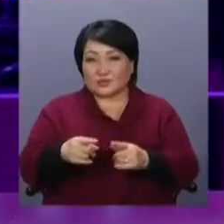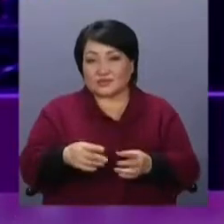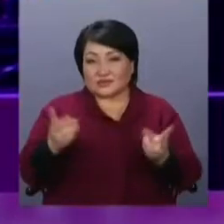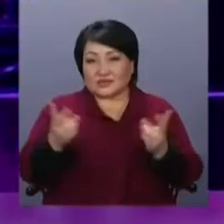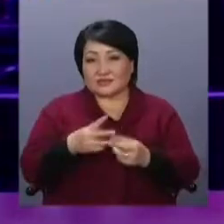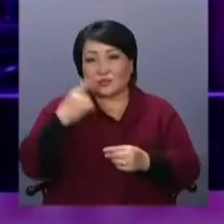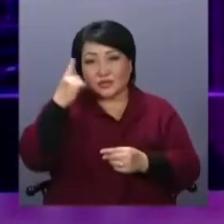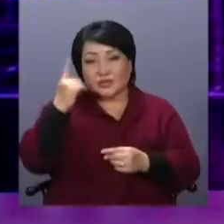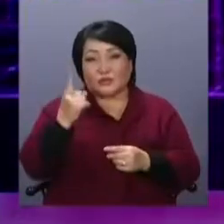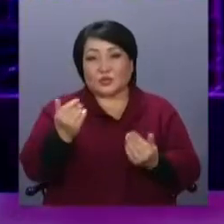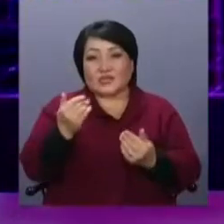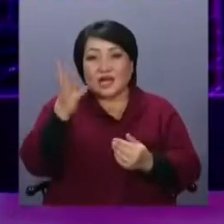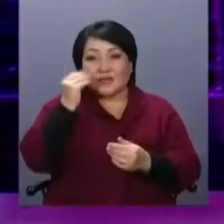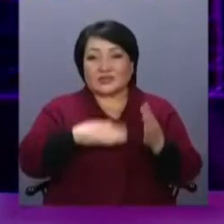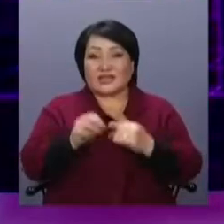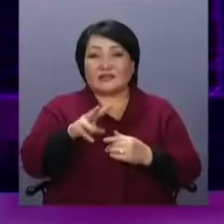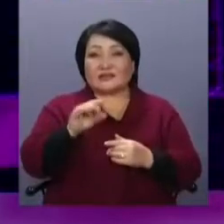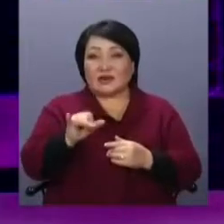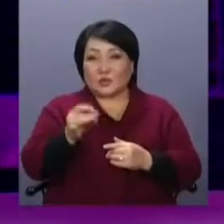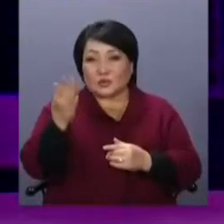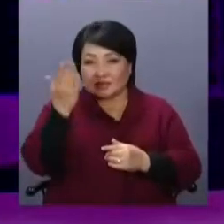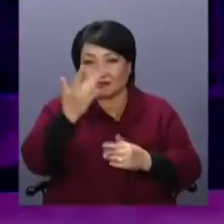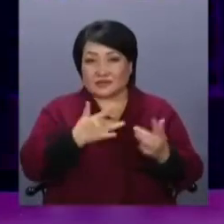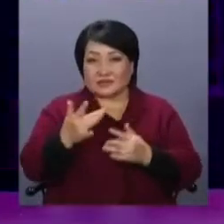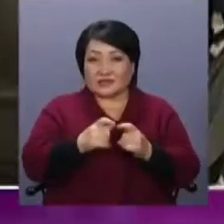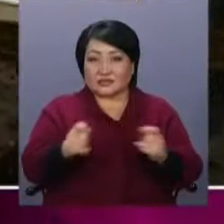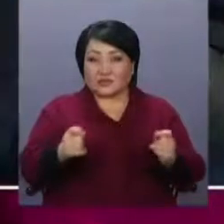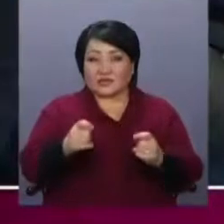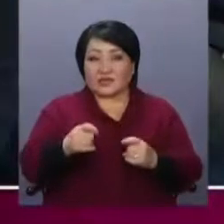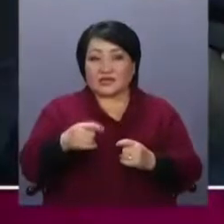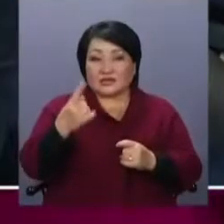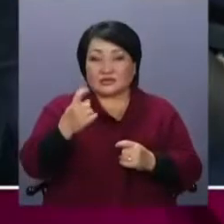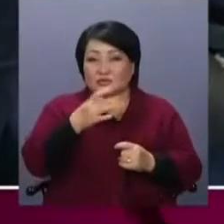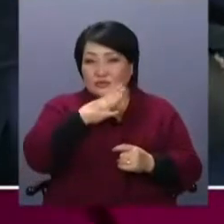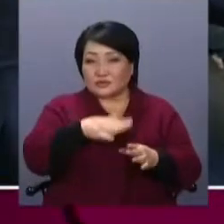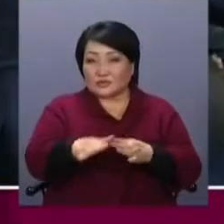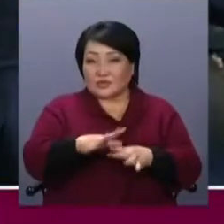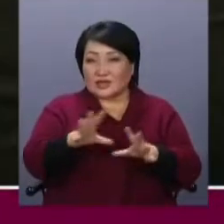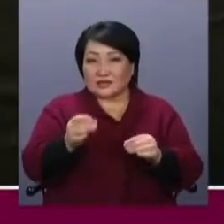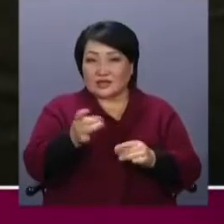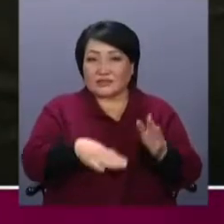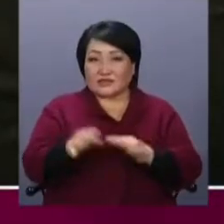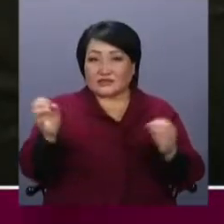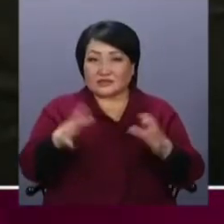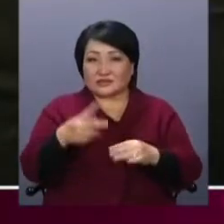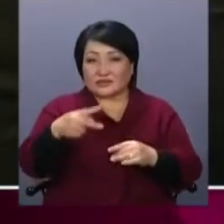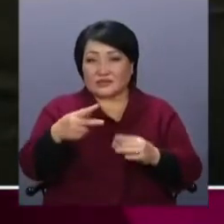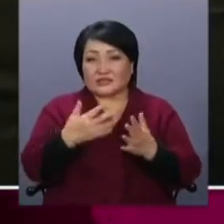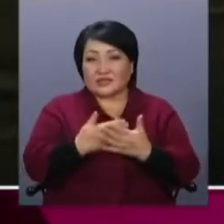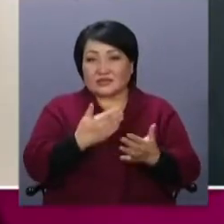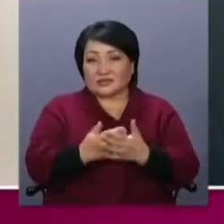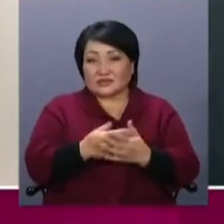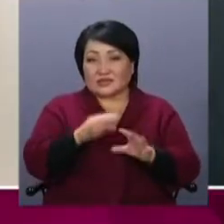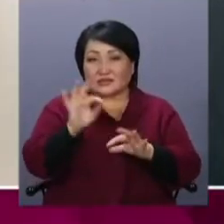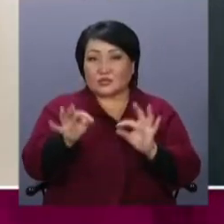Бүгін Алматыдағы Алатау театрының ашылғанына бір жыл толды. Осыған орай театр еліміздің әр аймағына жиналған 20 шақты дәстүрлі өнерпаздармен